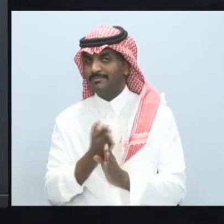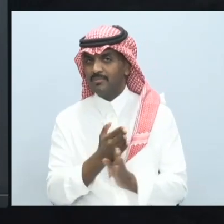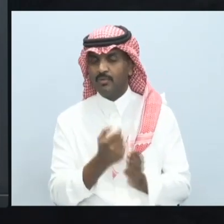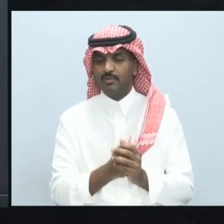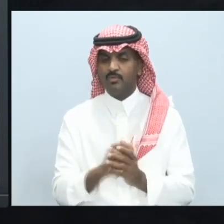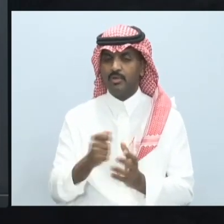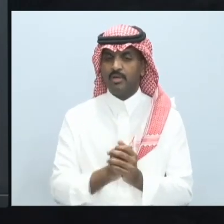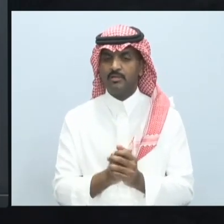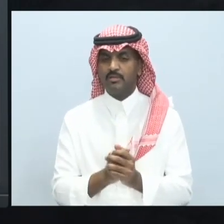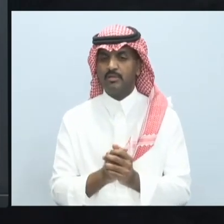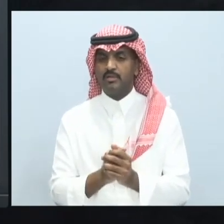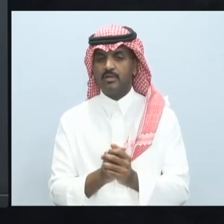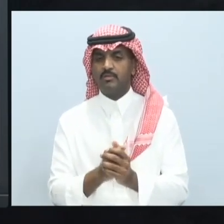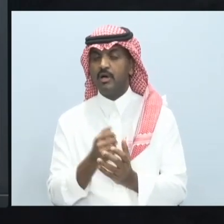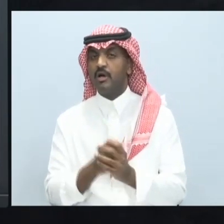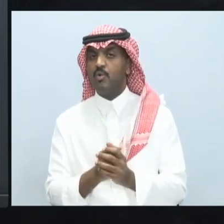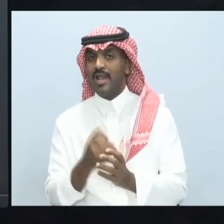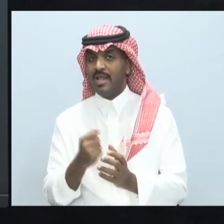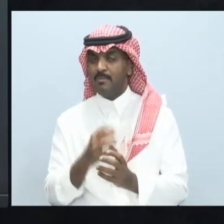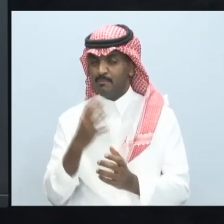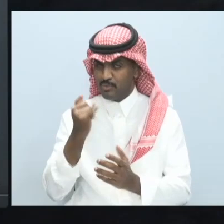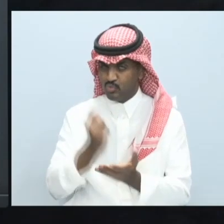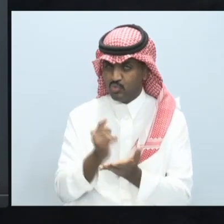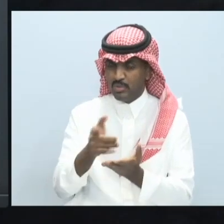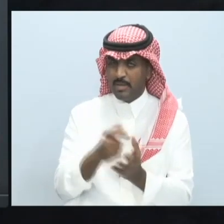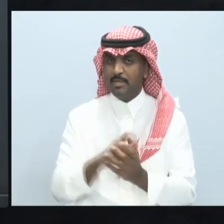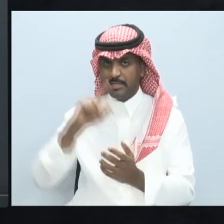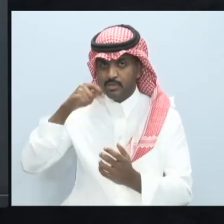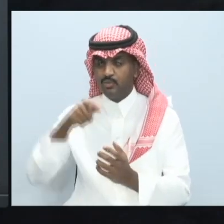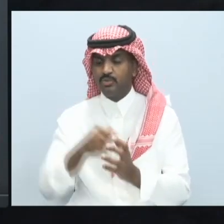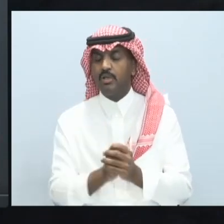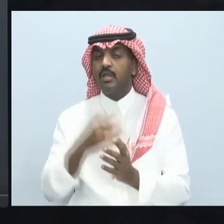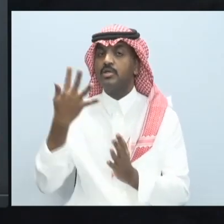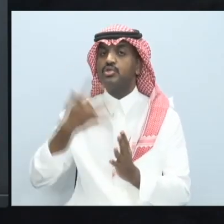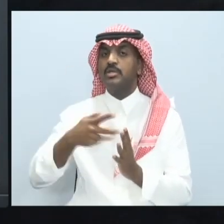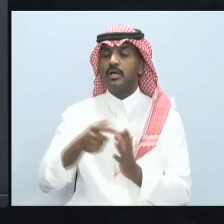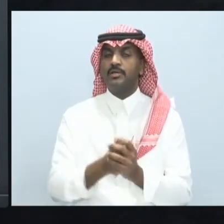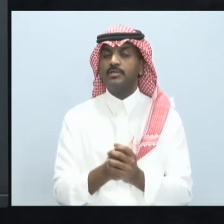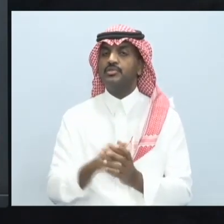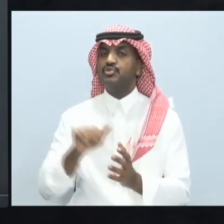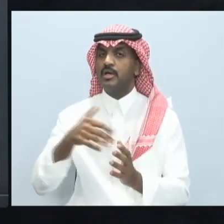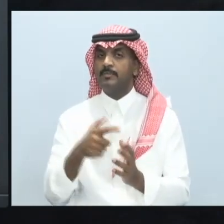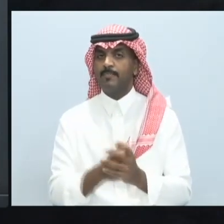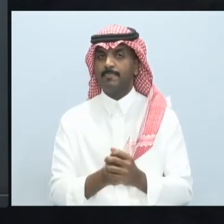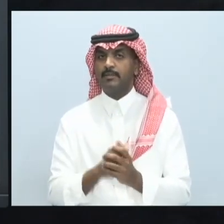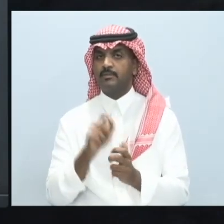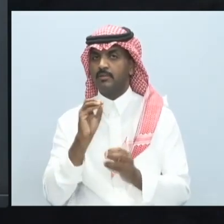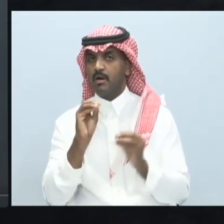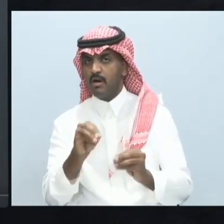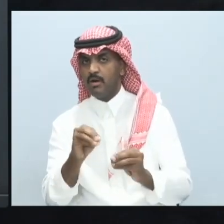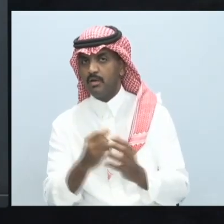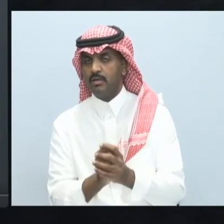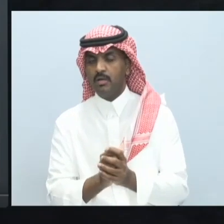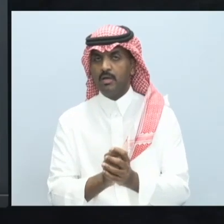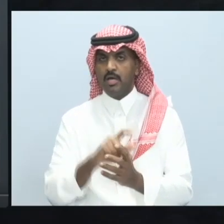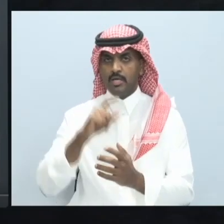والعصمه في الفرقه للزوج اصلا الا ان الشريعه ايضا جاءت باعطاء الزوجه